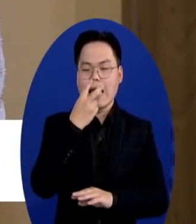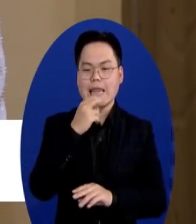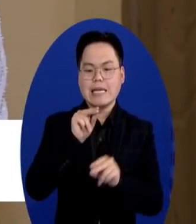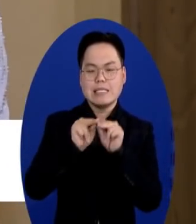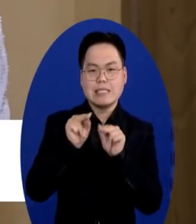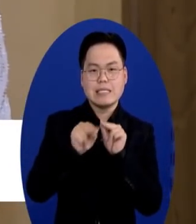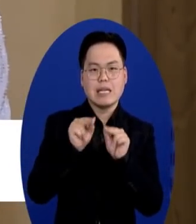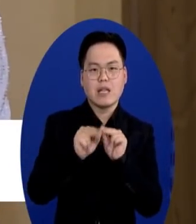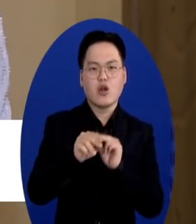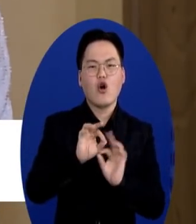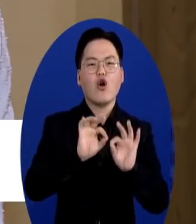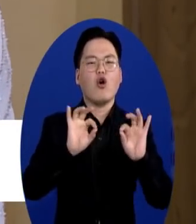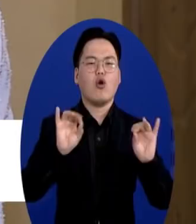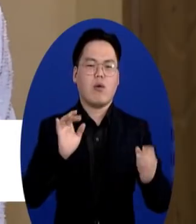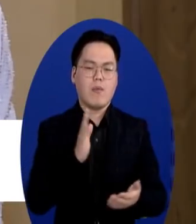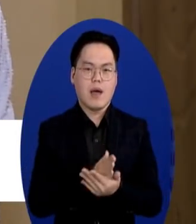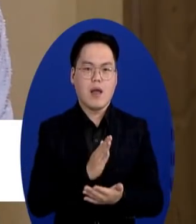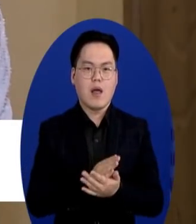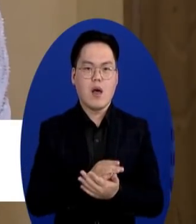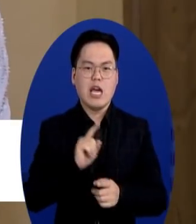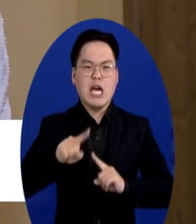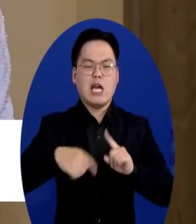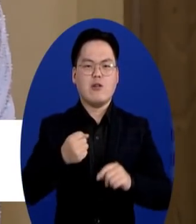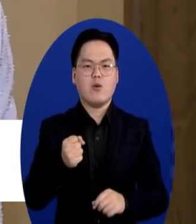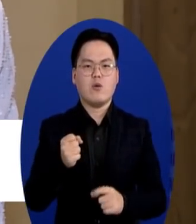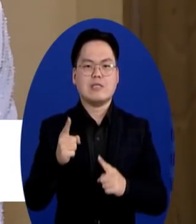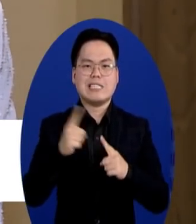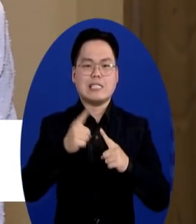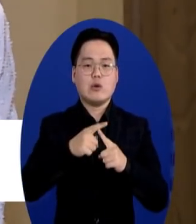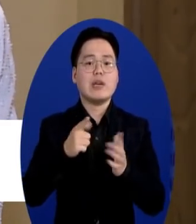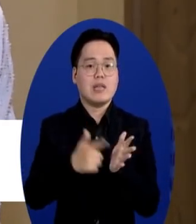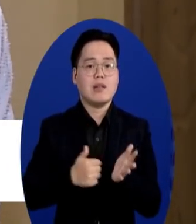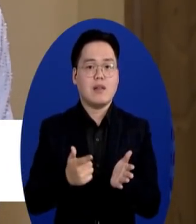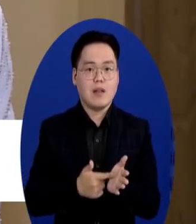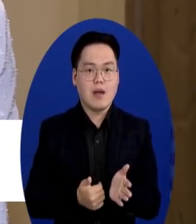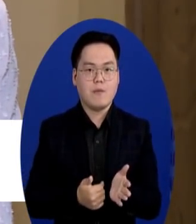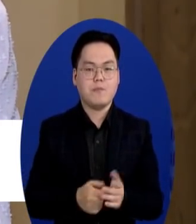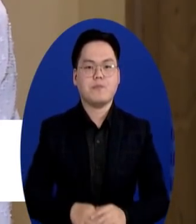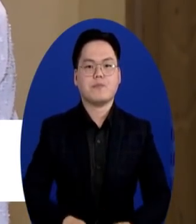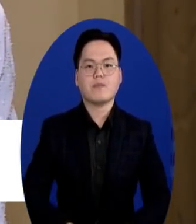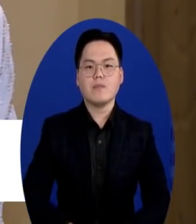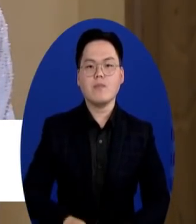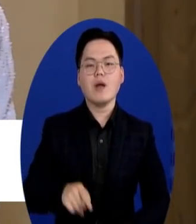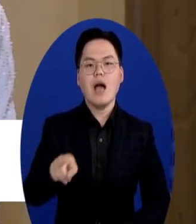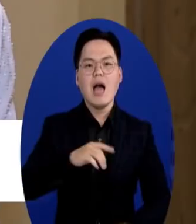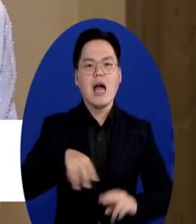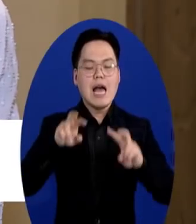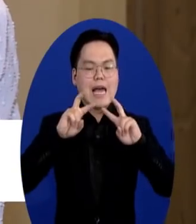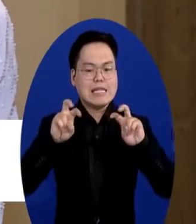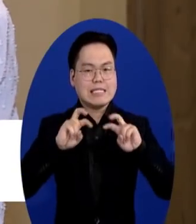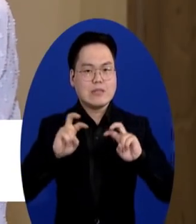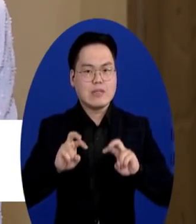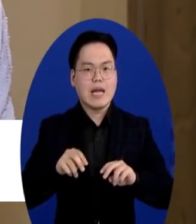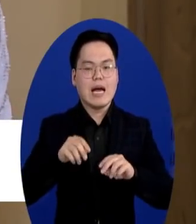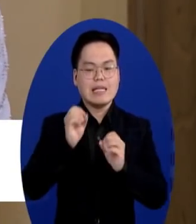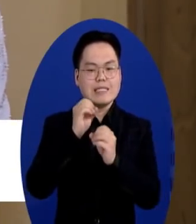бол харилцан адилгүй явагдаж байна. Улам чангаруулах хэрэгтэй байна. За хяналт зохицуулалтыг төвлөрсөн одоо нэг бодлого